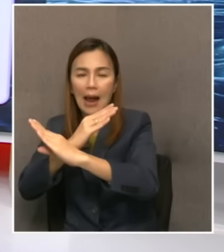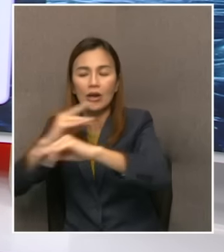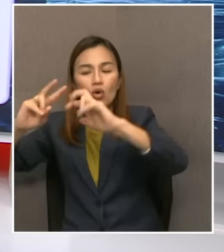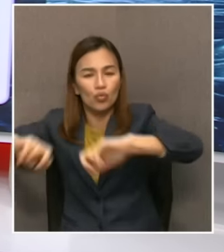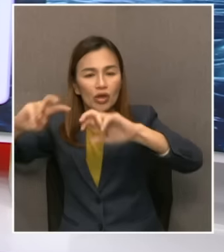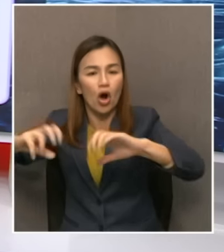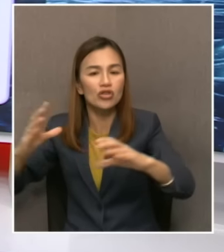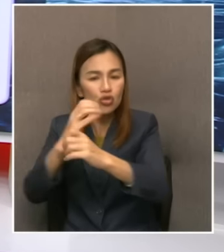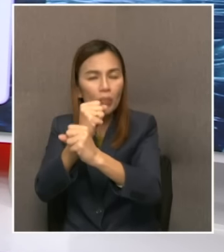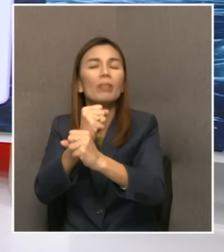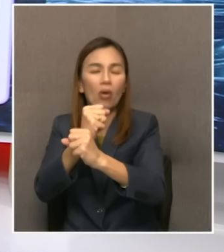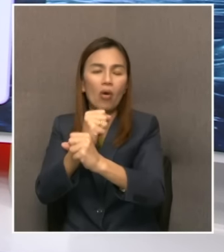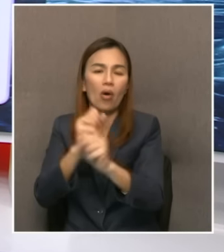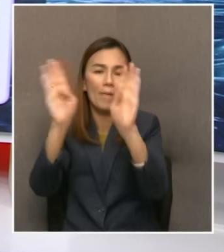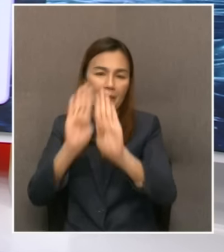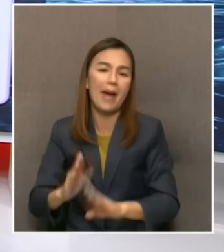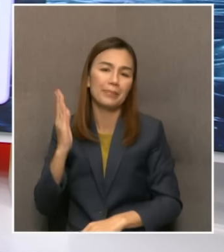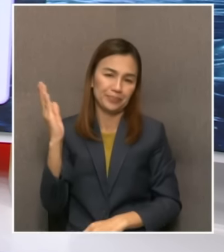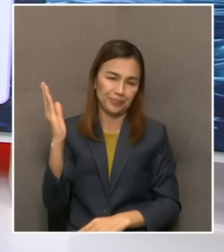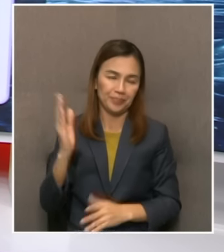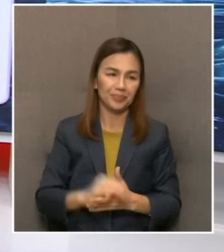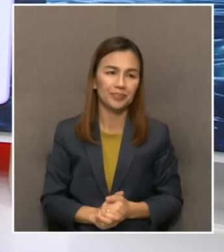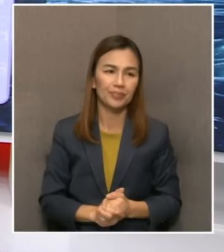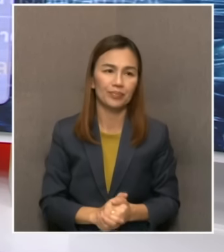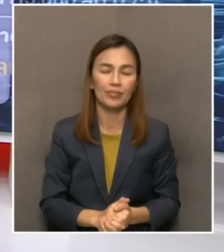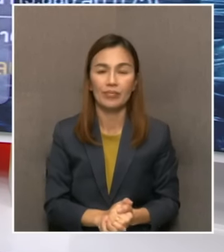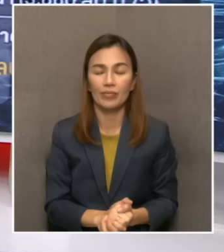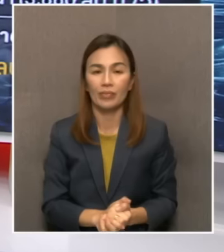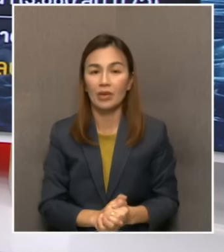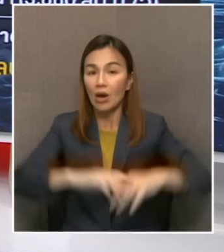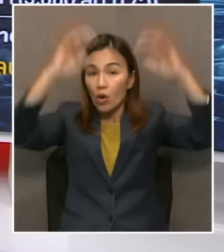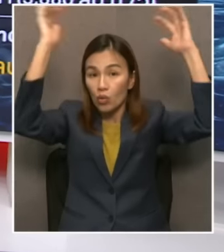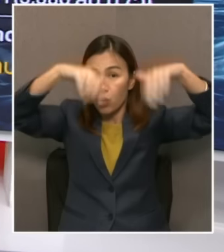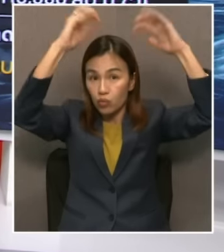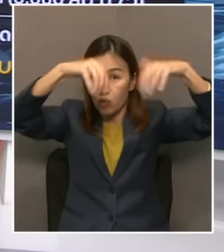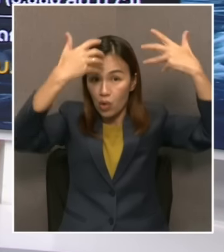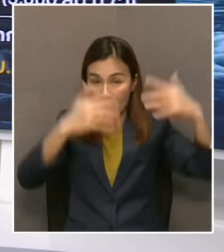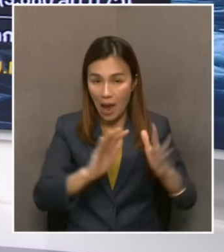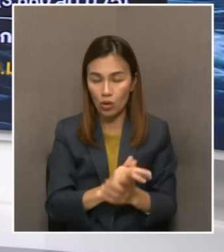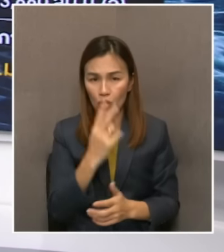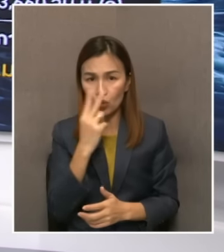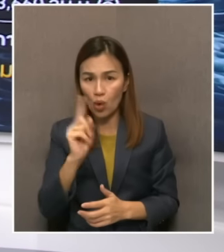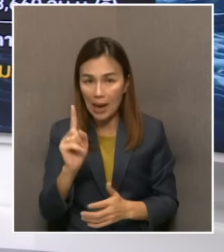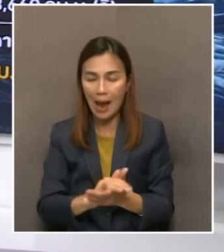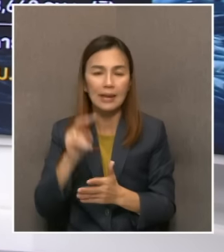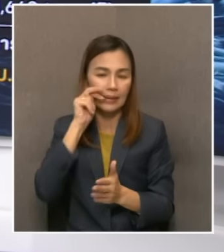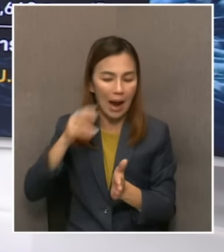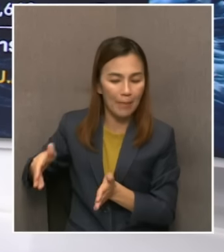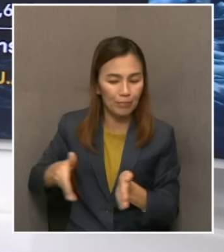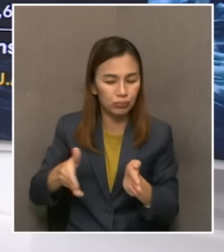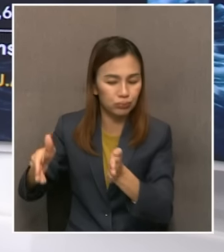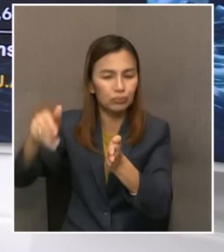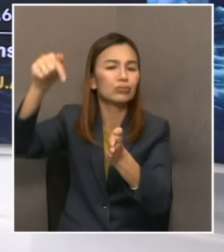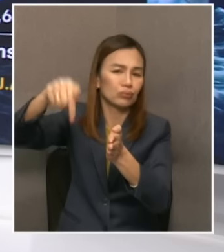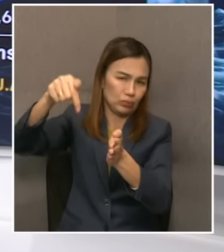ห์ประมวลผลกันต่อไปค่ะจากปริมาณน้ำฝนแล้วค่ะมาต่อกันเลยนะคะสำหรับปริมาณน้ำท่าในลุ่มแม่น้ำเจ้าพระย